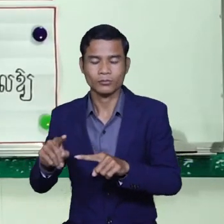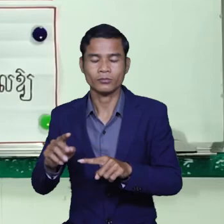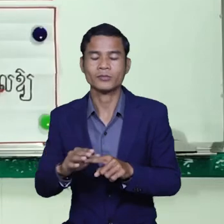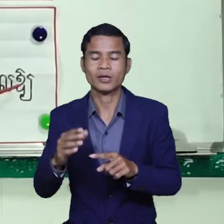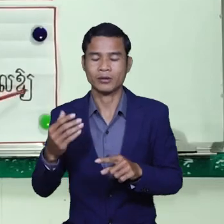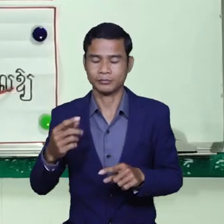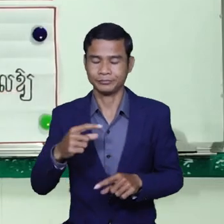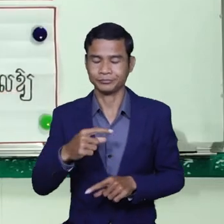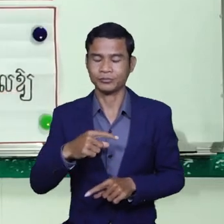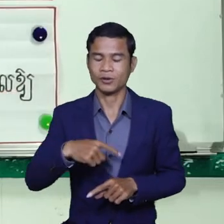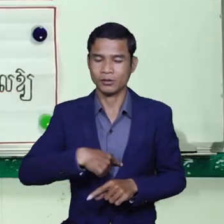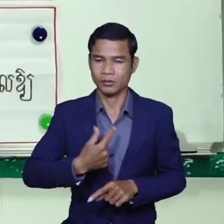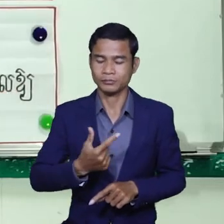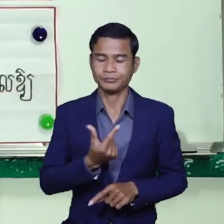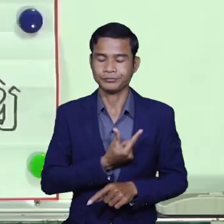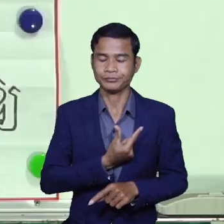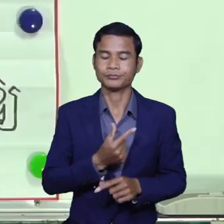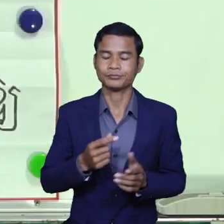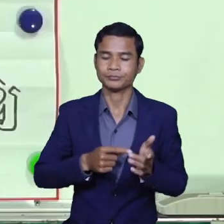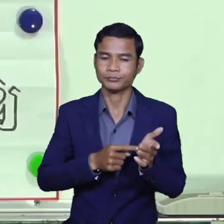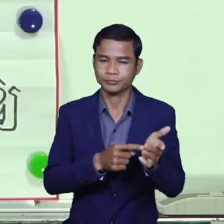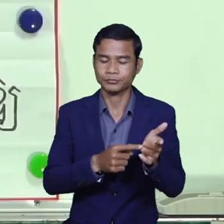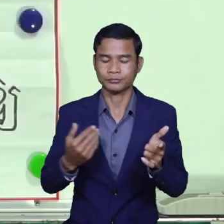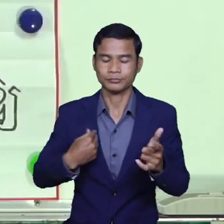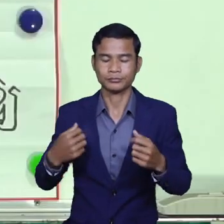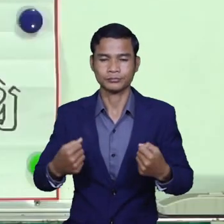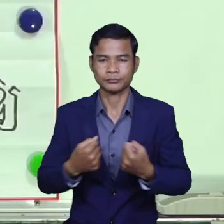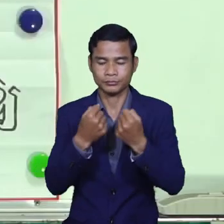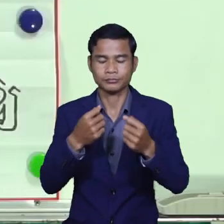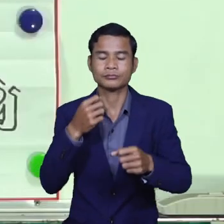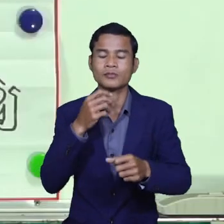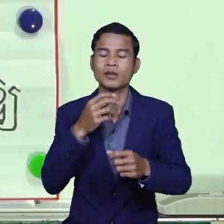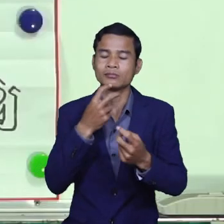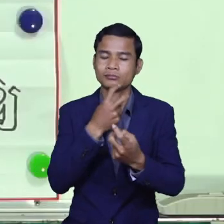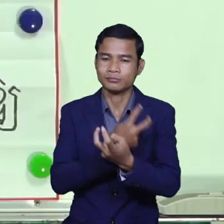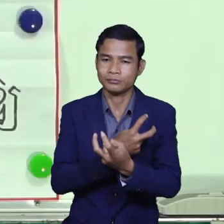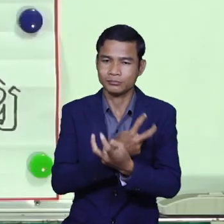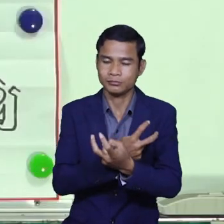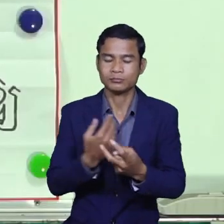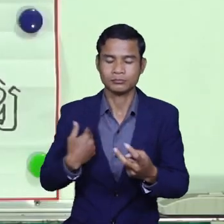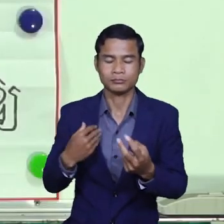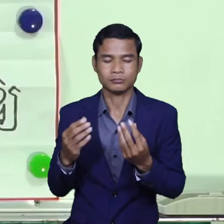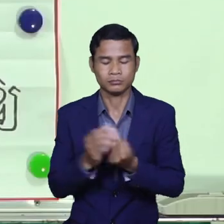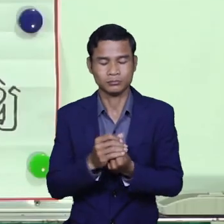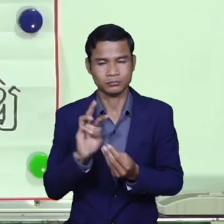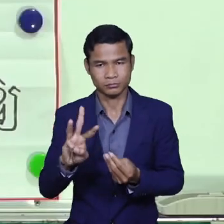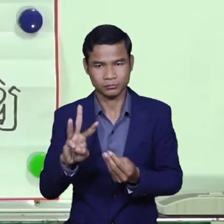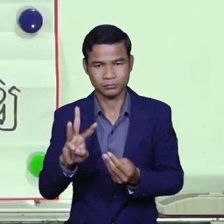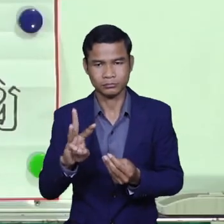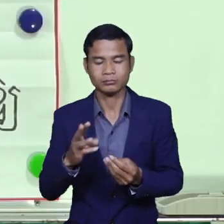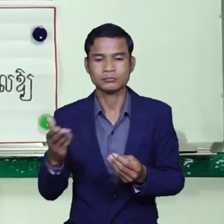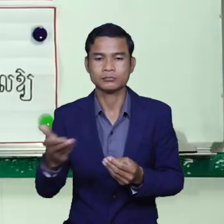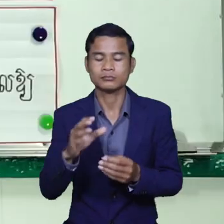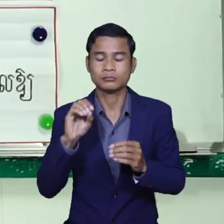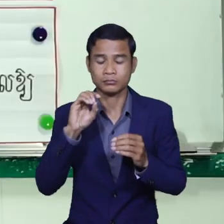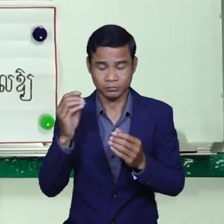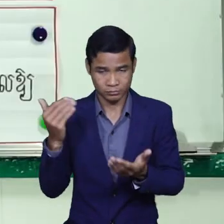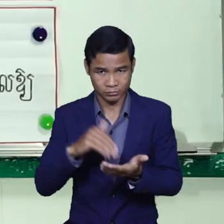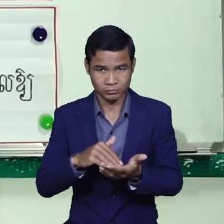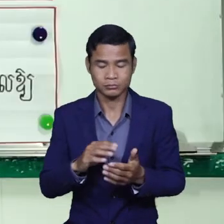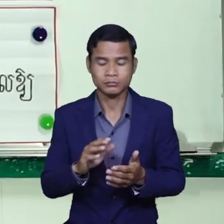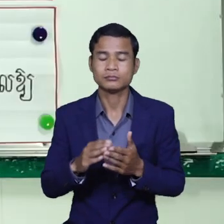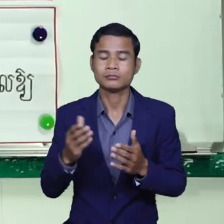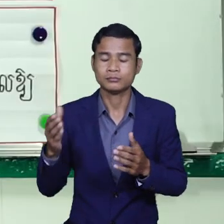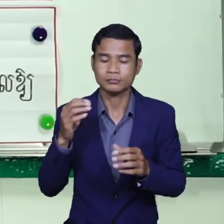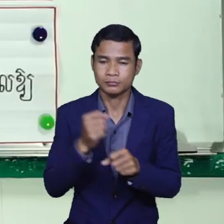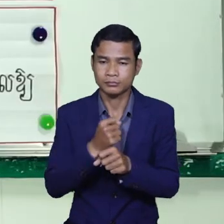đá bẩn đá ái miên cru thân nặng đỏ chấm ái ban chầm nút bầy chà nâng cụ bị chạm đỏ tiến chà